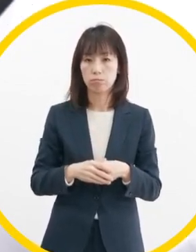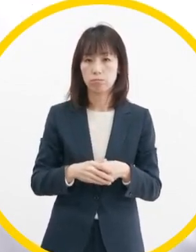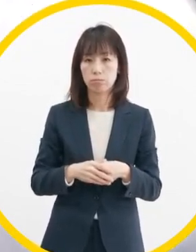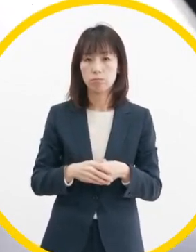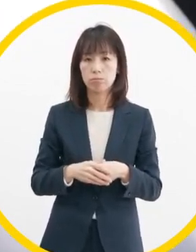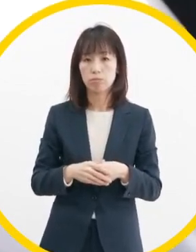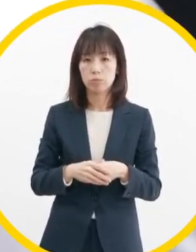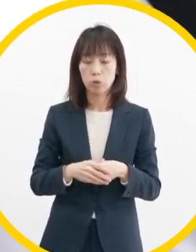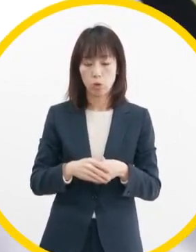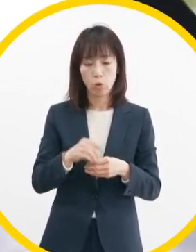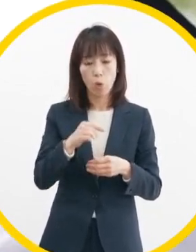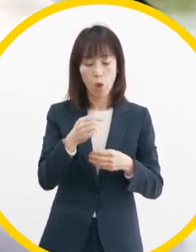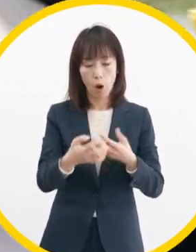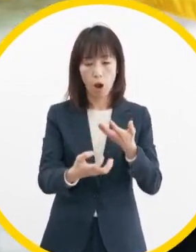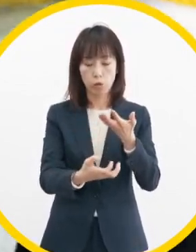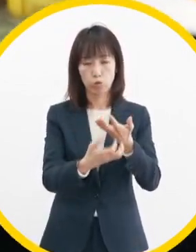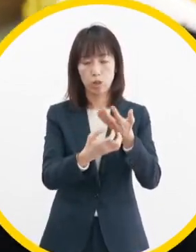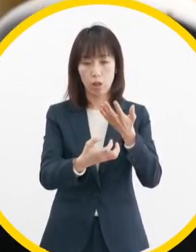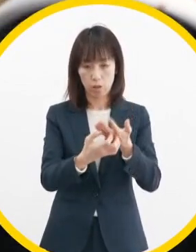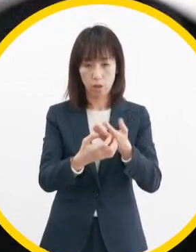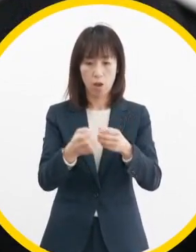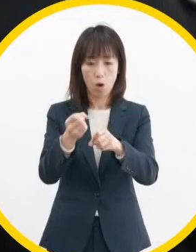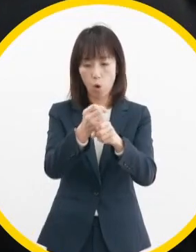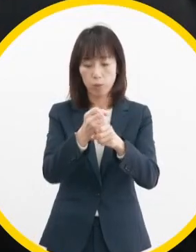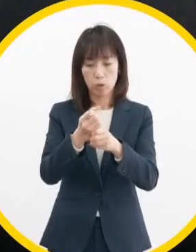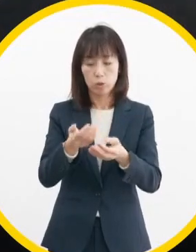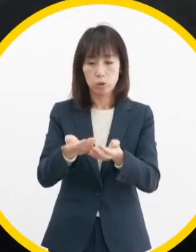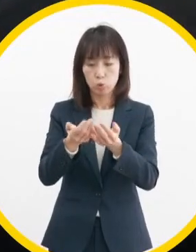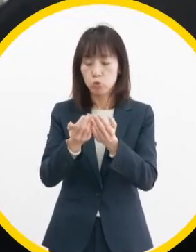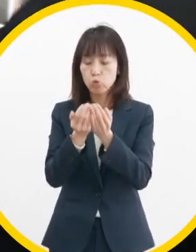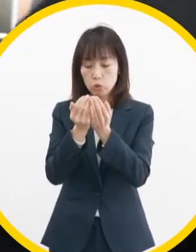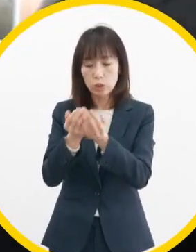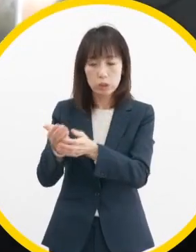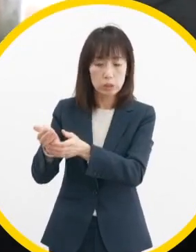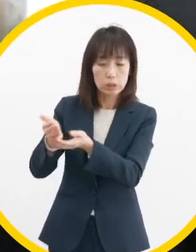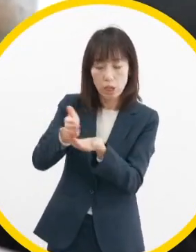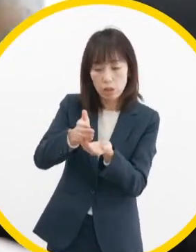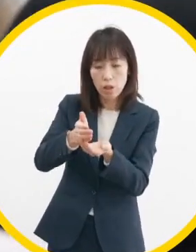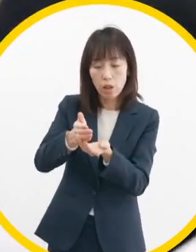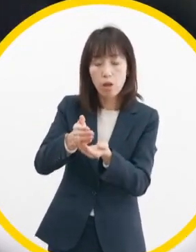ディ これは茹でて味噌汁にしてから